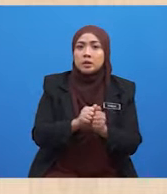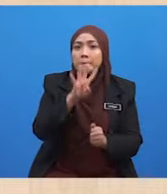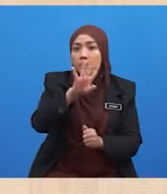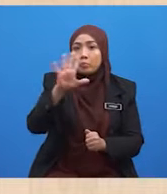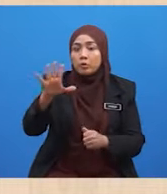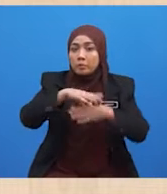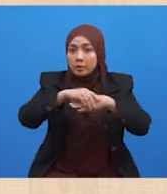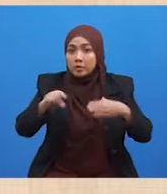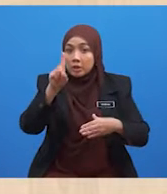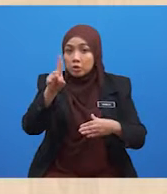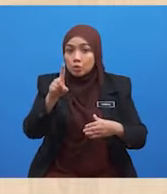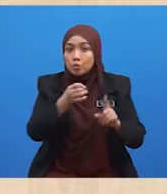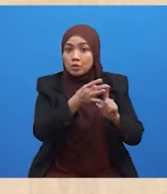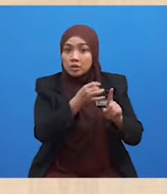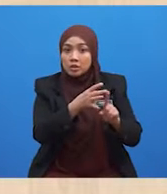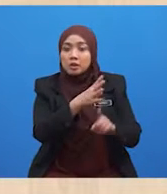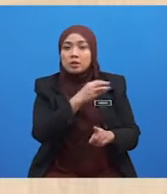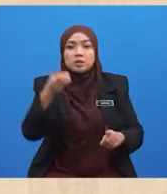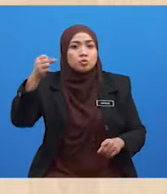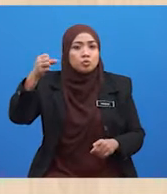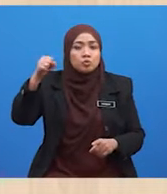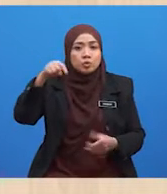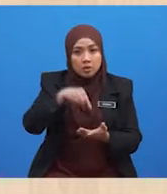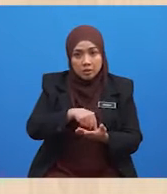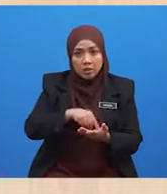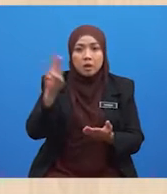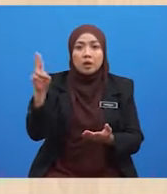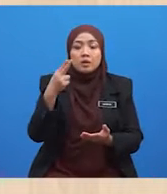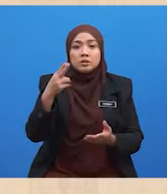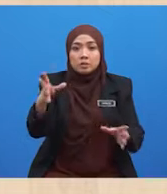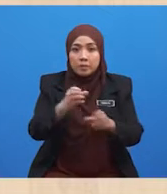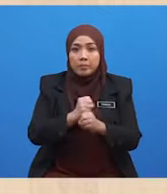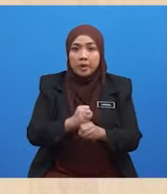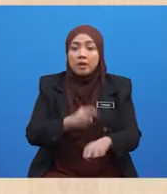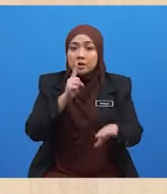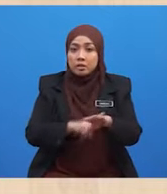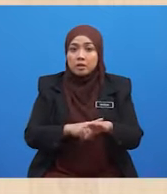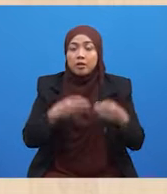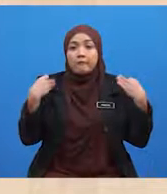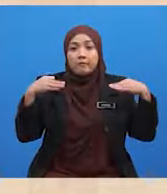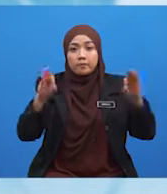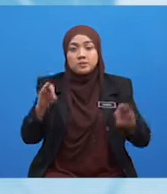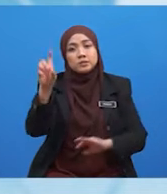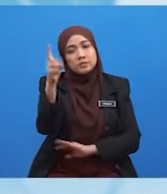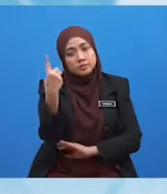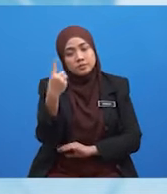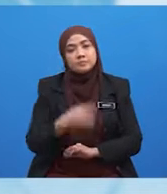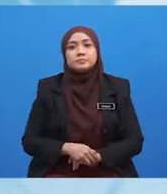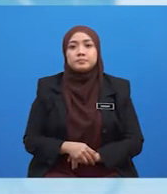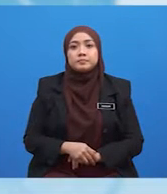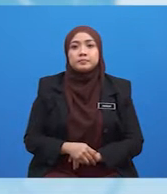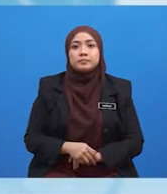rm45 status in dan susu ini hanya boleh didapati di famous saja pelajar-pelajar